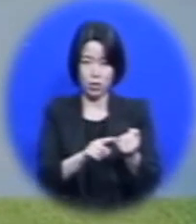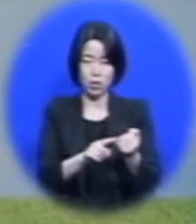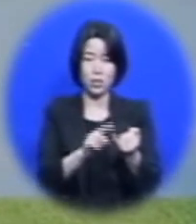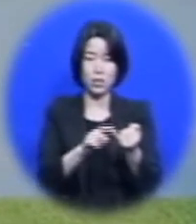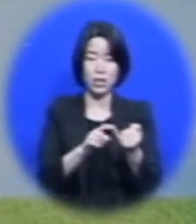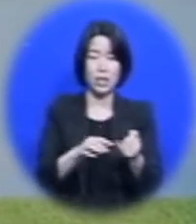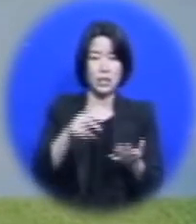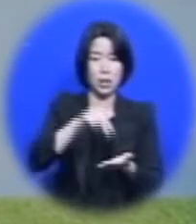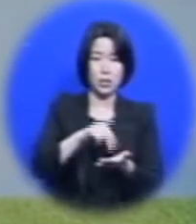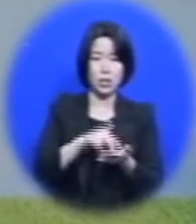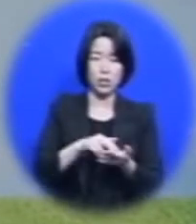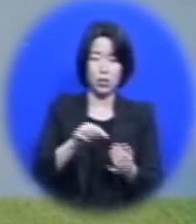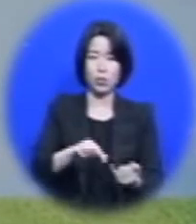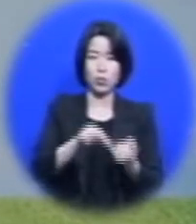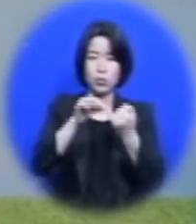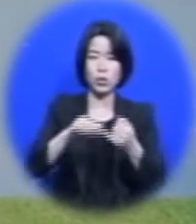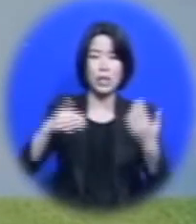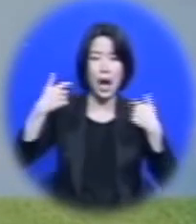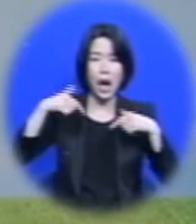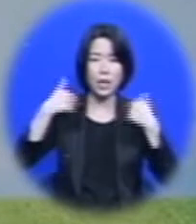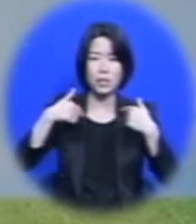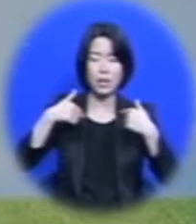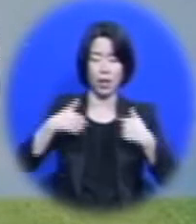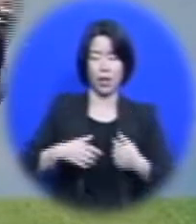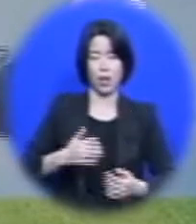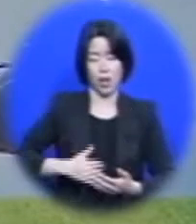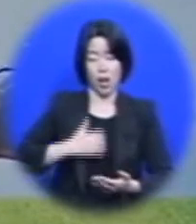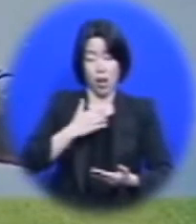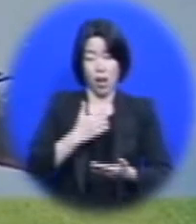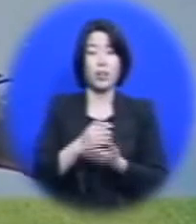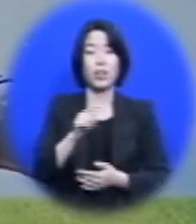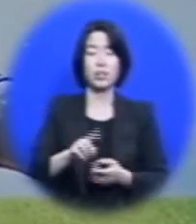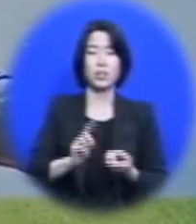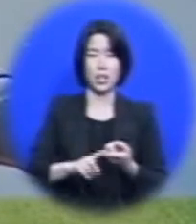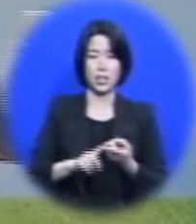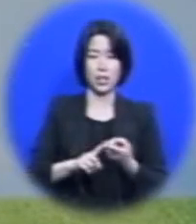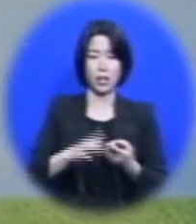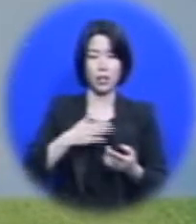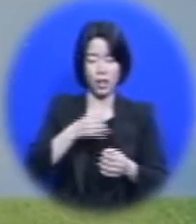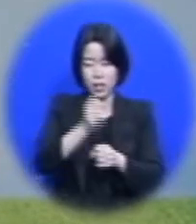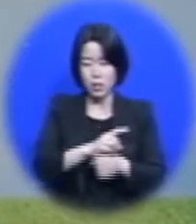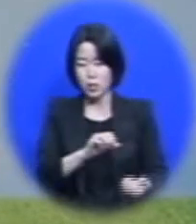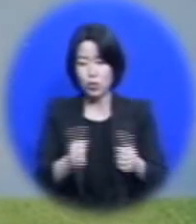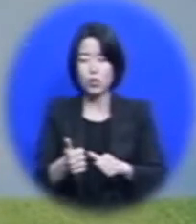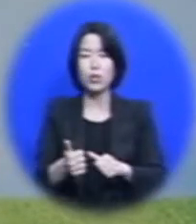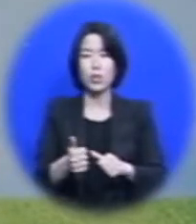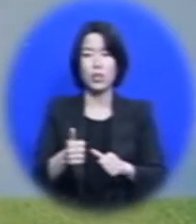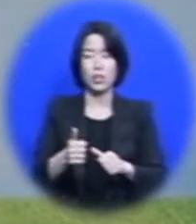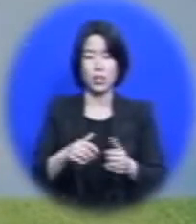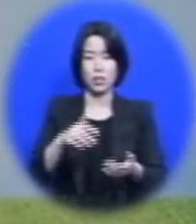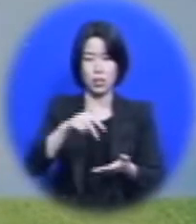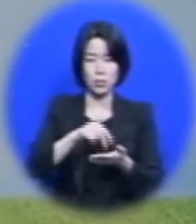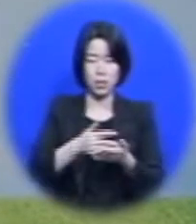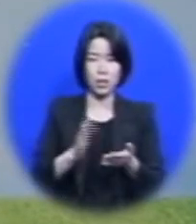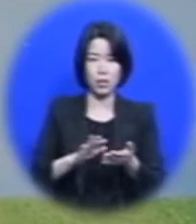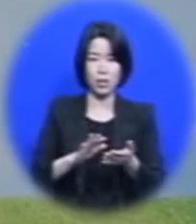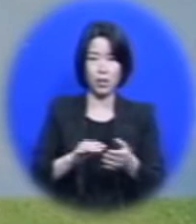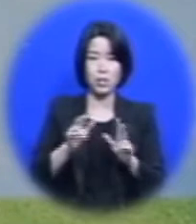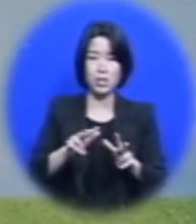있어서는 구원은 언제나 감격 그 자체였습니다. 자기는 이미 죽을 사람인데 살아있는 겁니다. 그런데